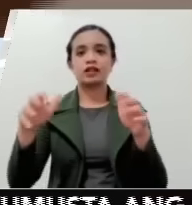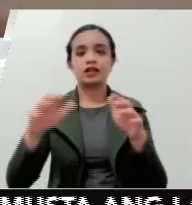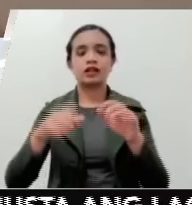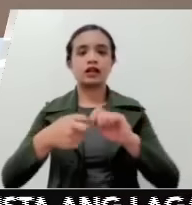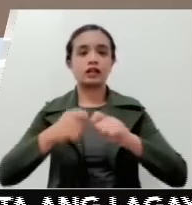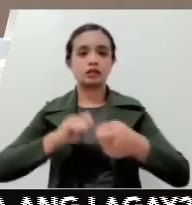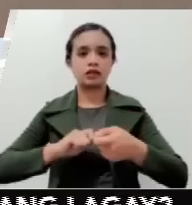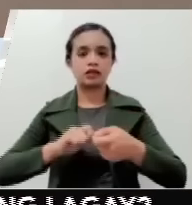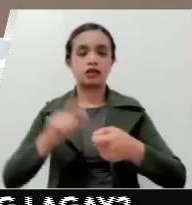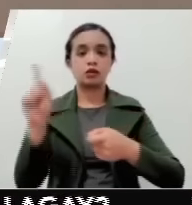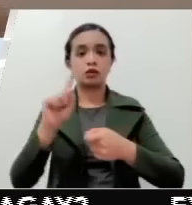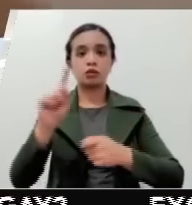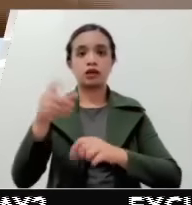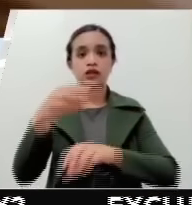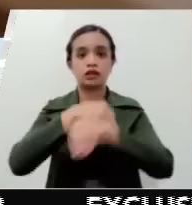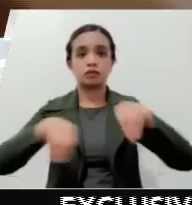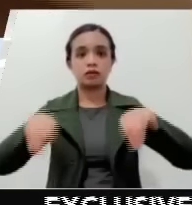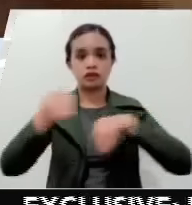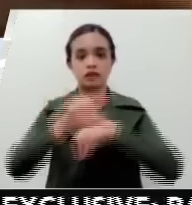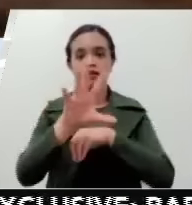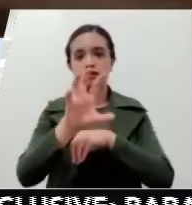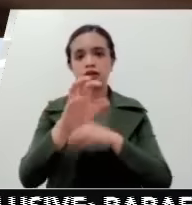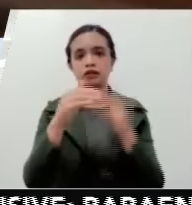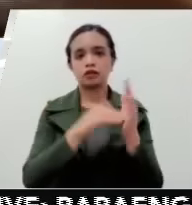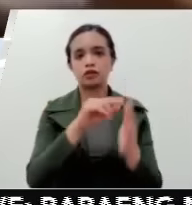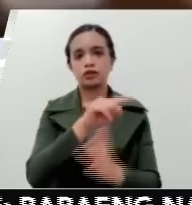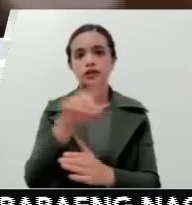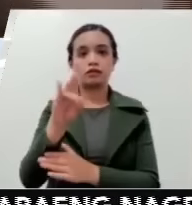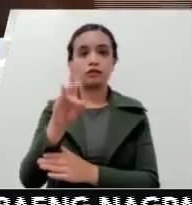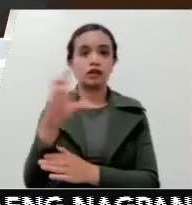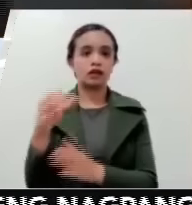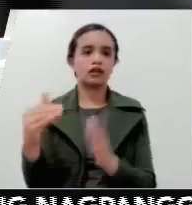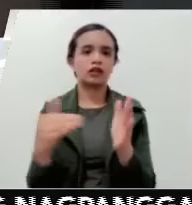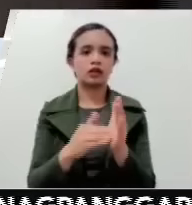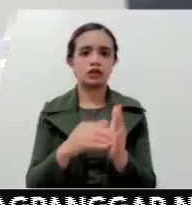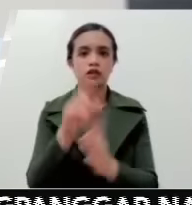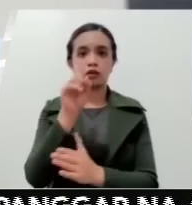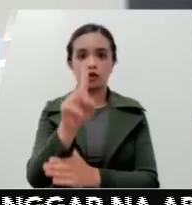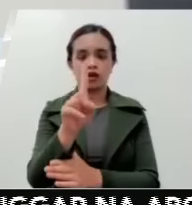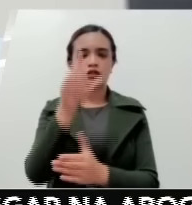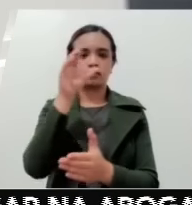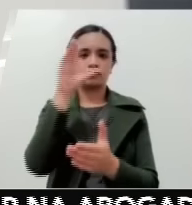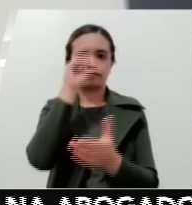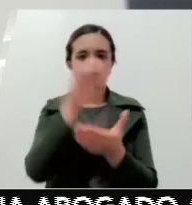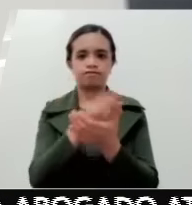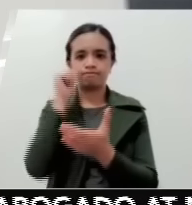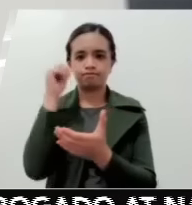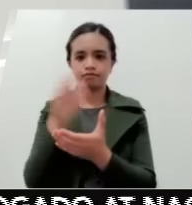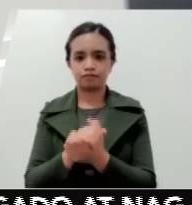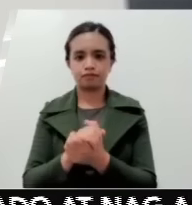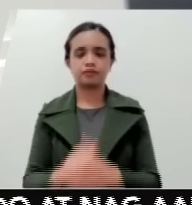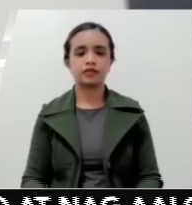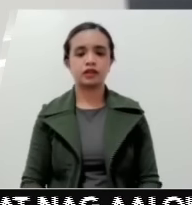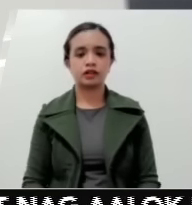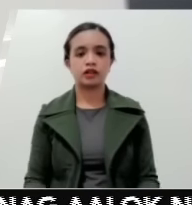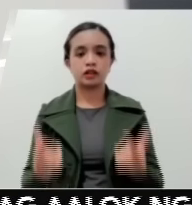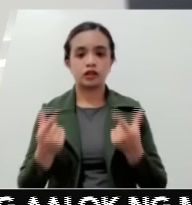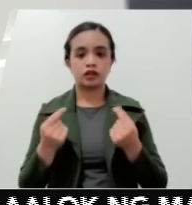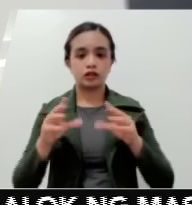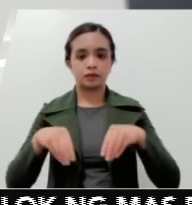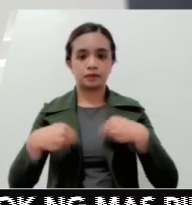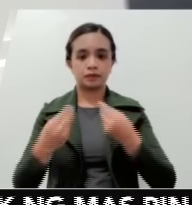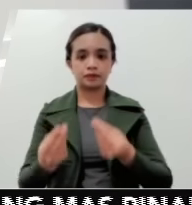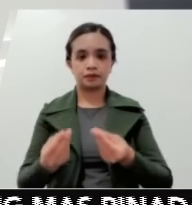500,000 hanggang 700,000 pesos kada mag-asawa. Binigyan naman sila ng court decision ng annulment.